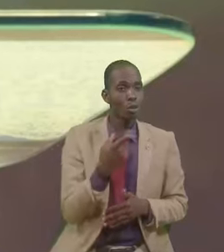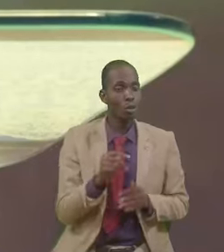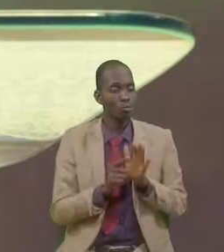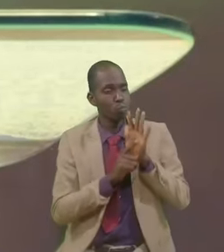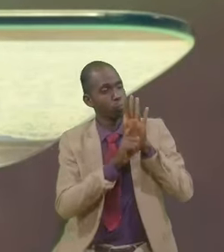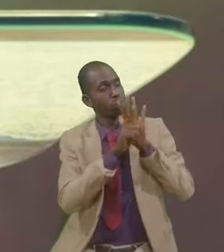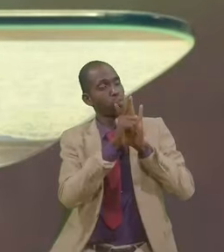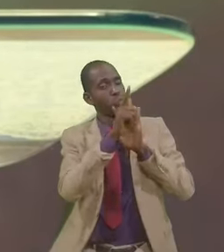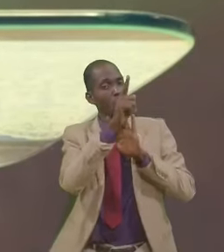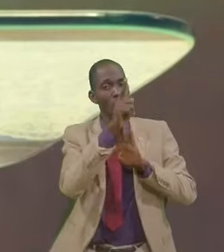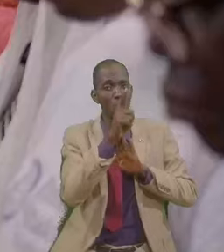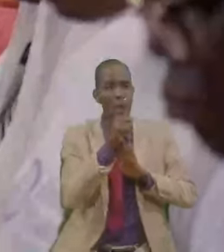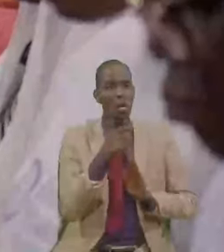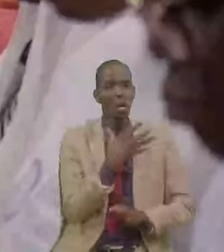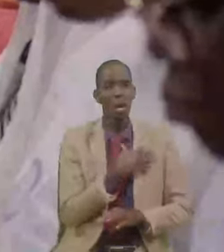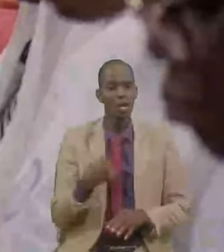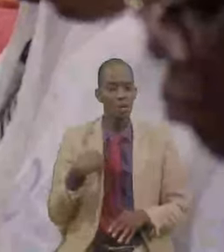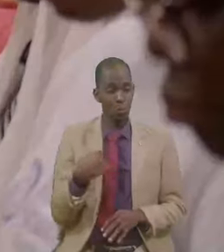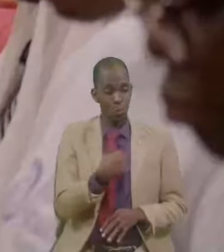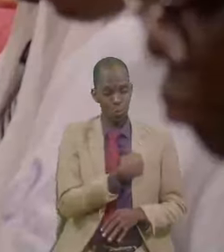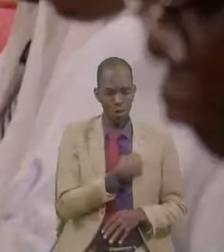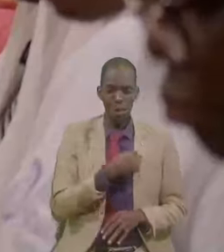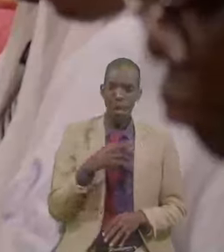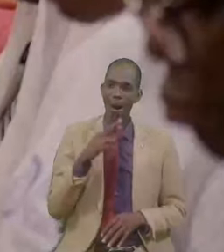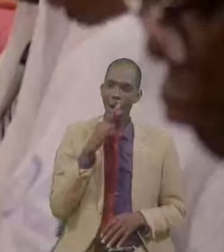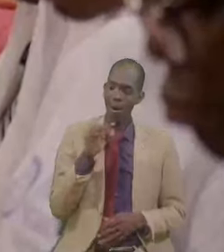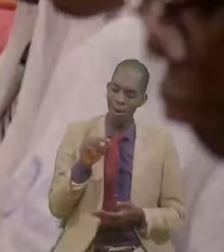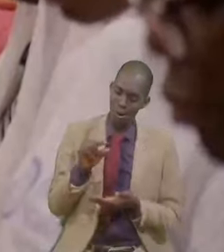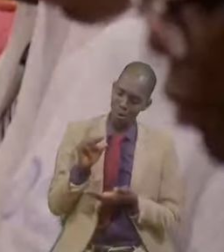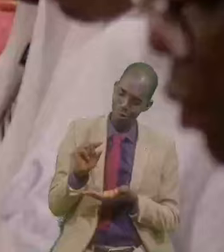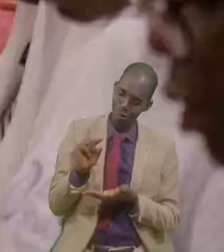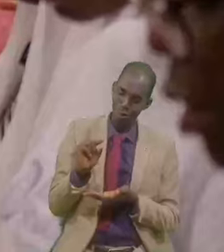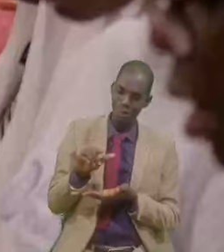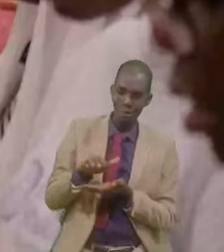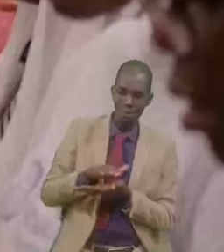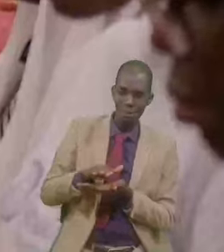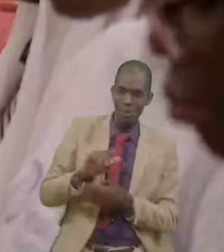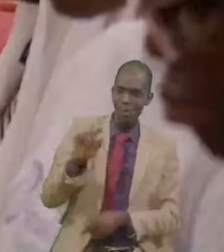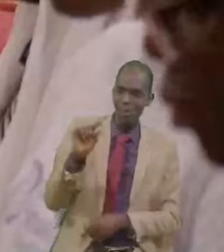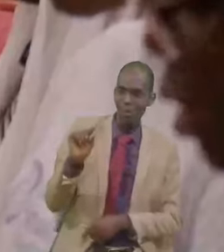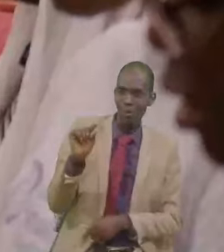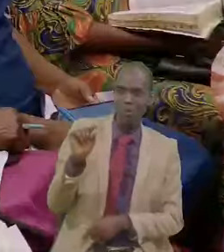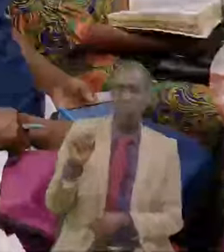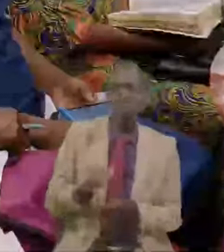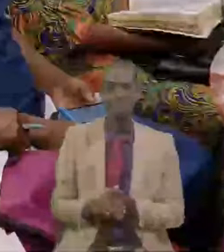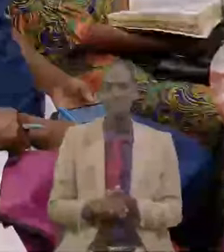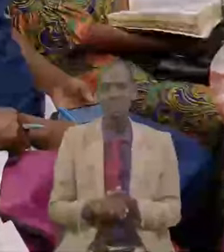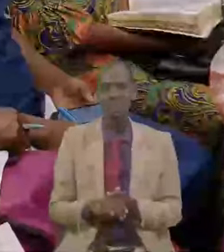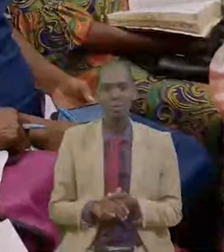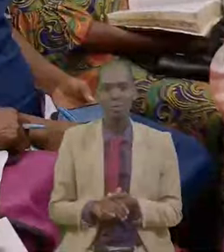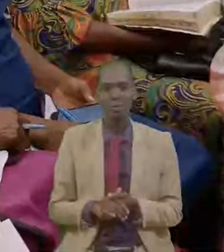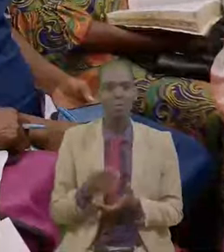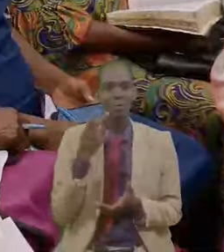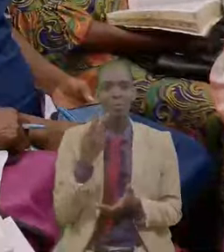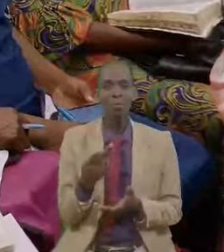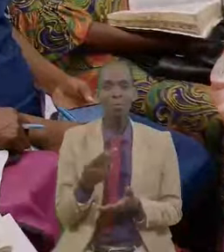la race des géants, nous étions à nos yeux et au leur. Ouais, ils